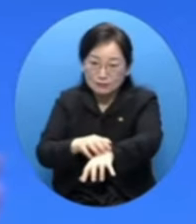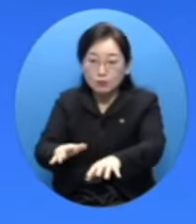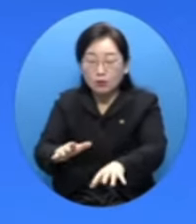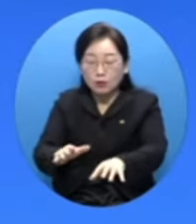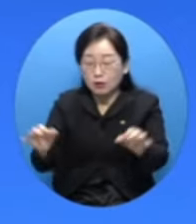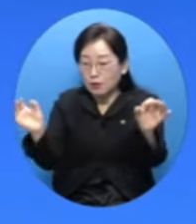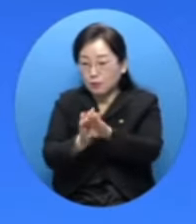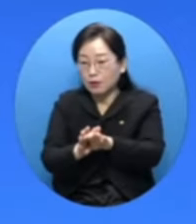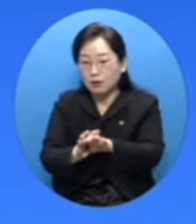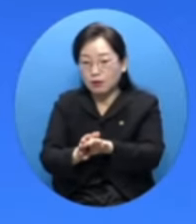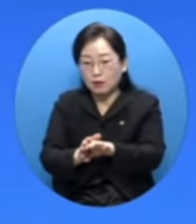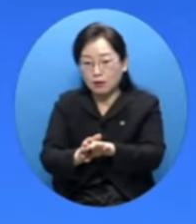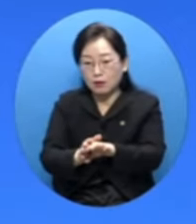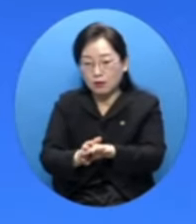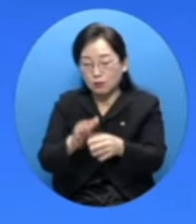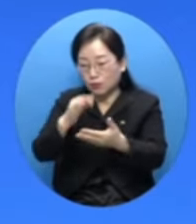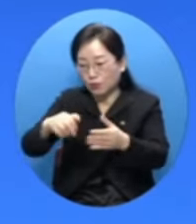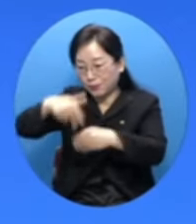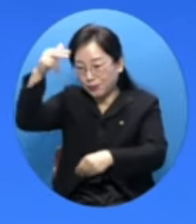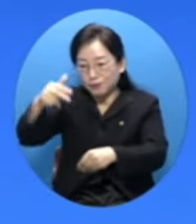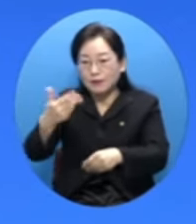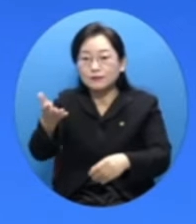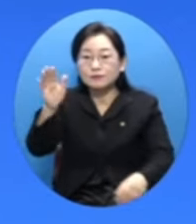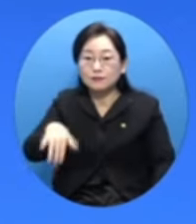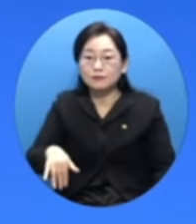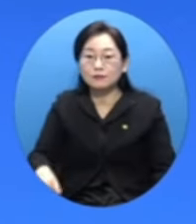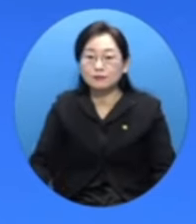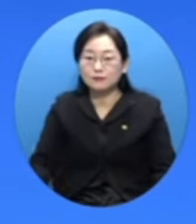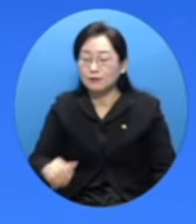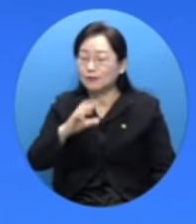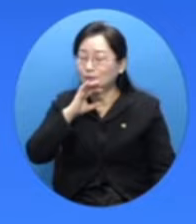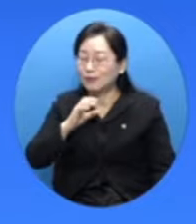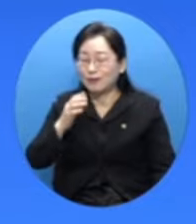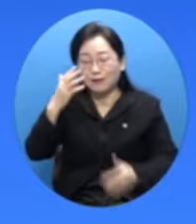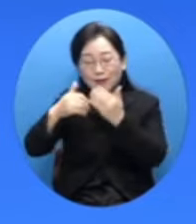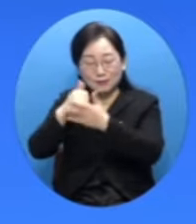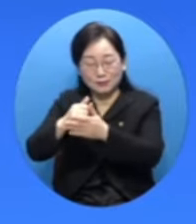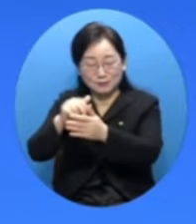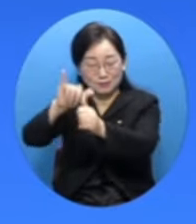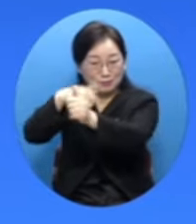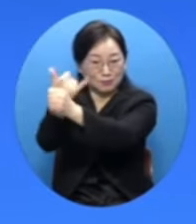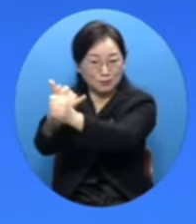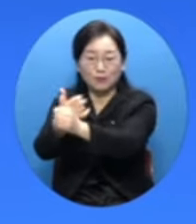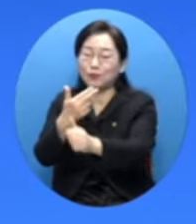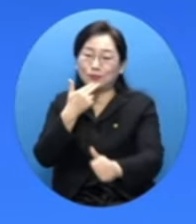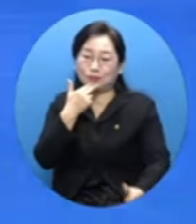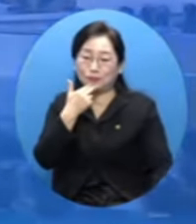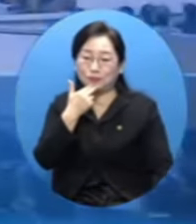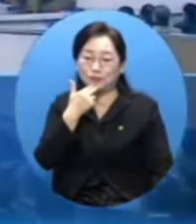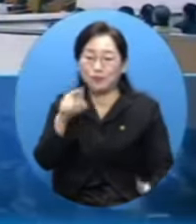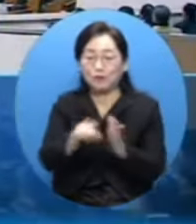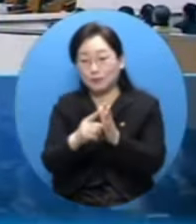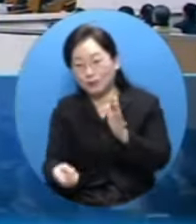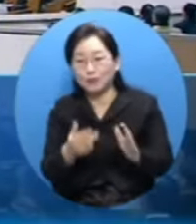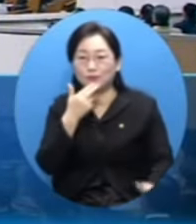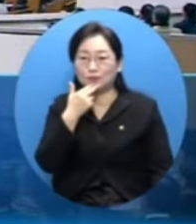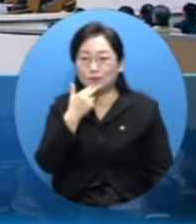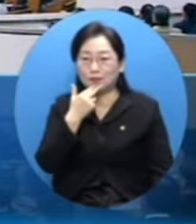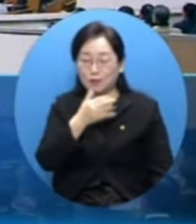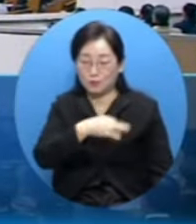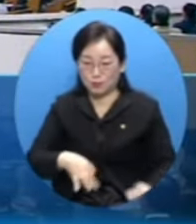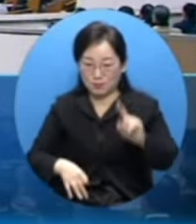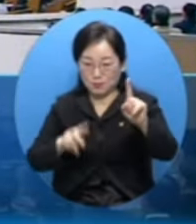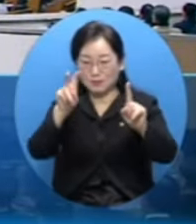잃어버린 그때도 그는 하나님을 원망하지 아니하고 하나님을 포기하지 않았습니다. 믿음을 버리지 않았습니다. 욥기서 1장 22절을 말씀합니다.